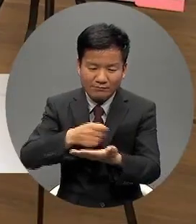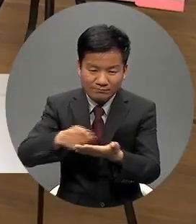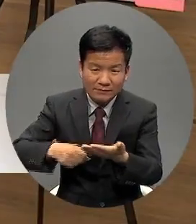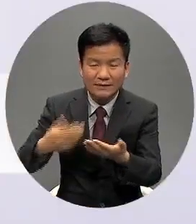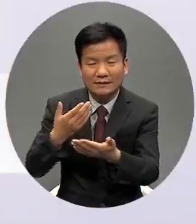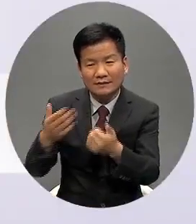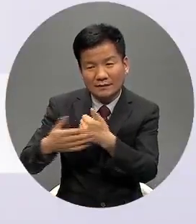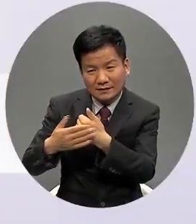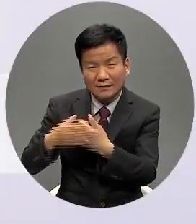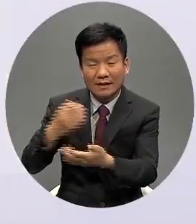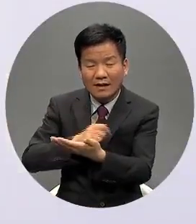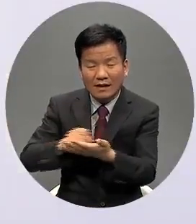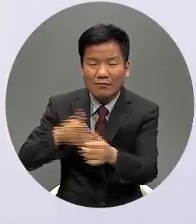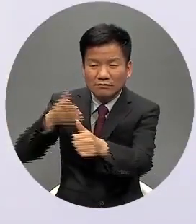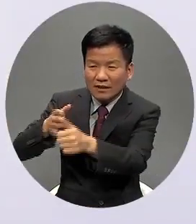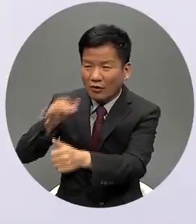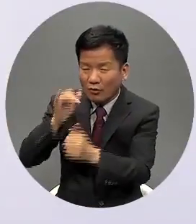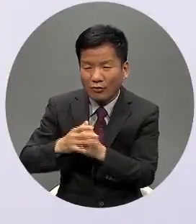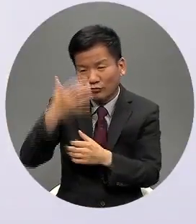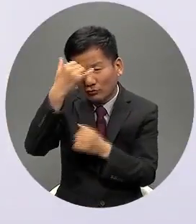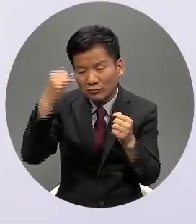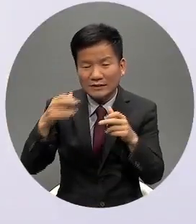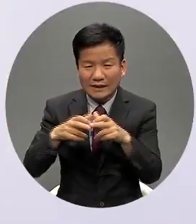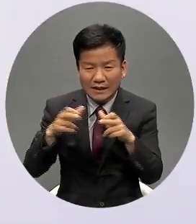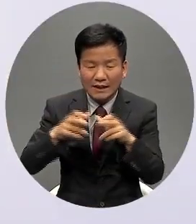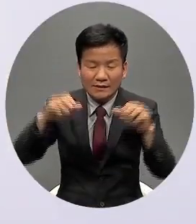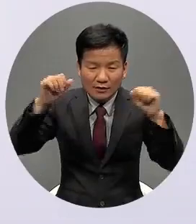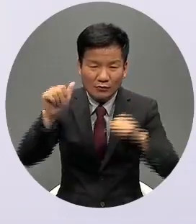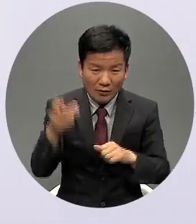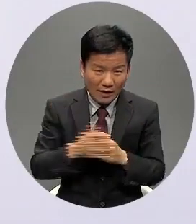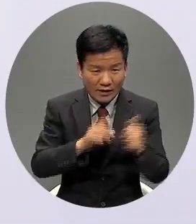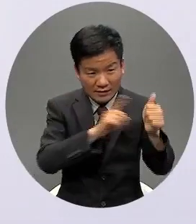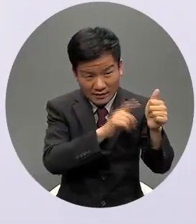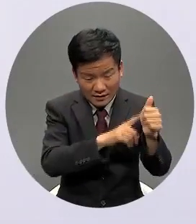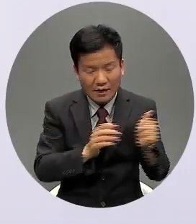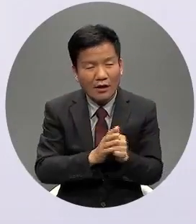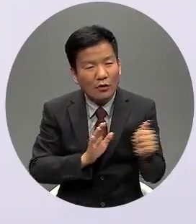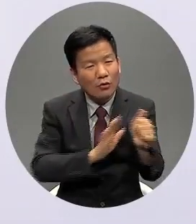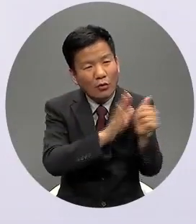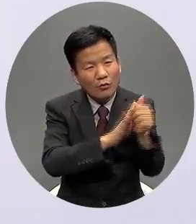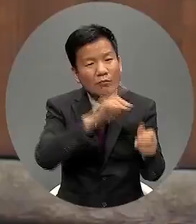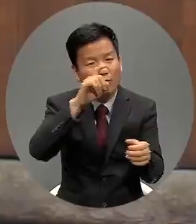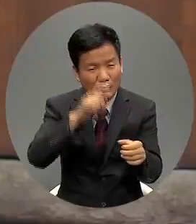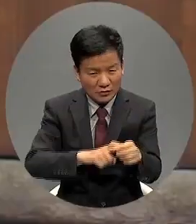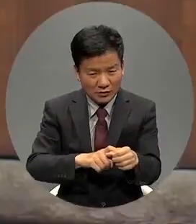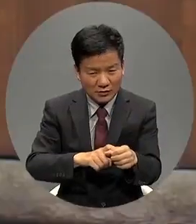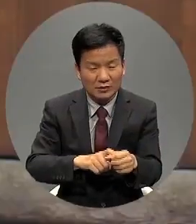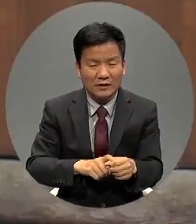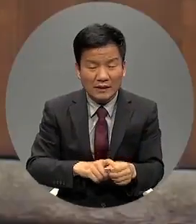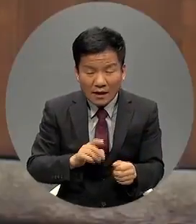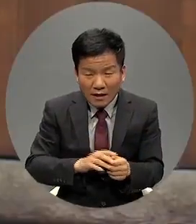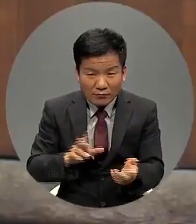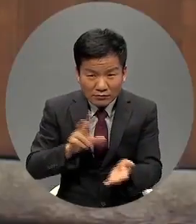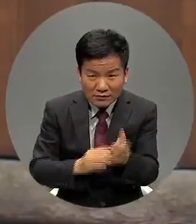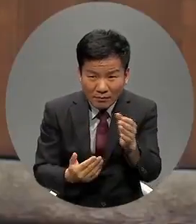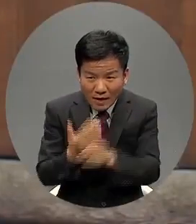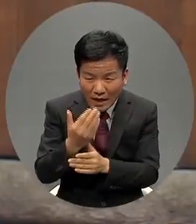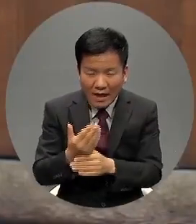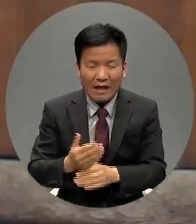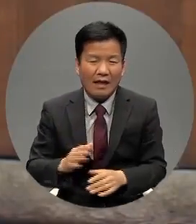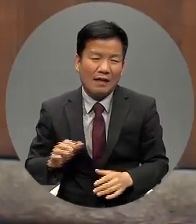요청한 사실이 있고 충북 장애인체육 회장인 지사에게 도움을 주려한게 논란이 될 줄 몰랐다고